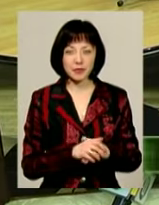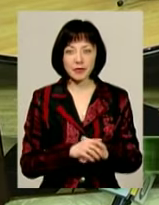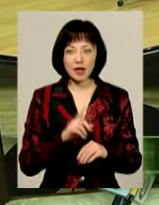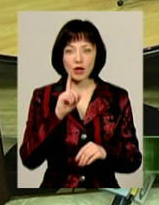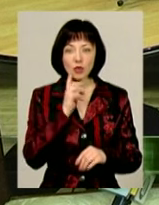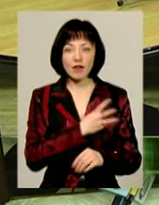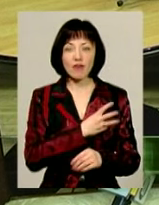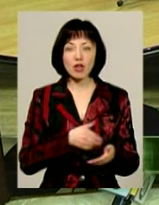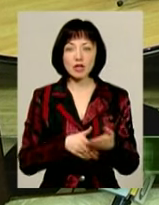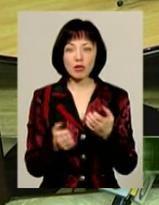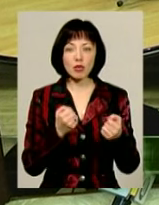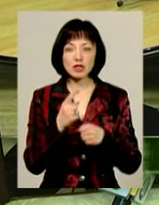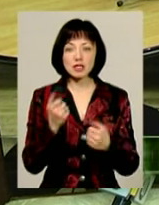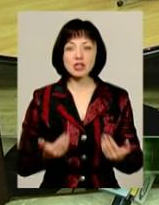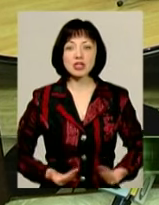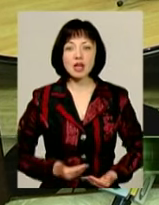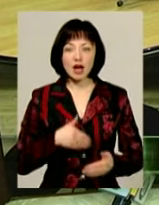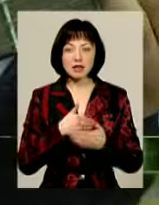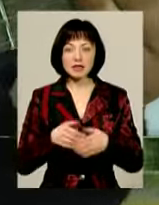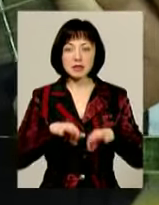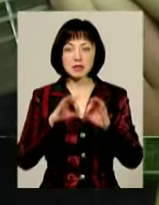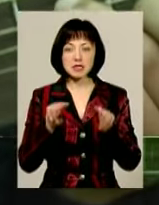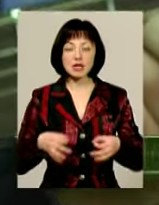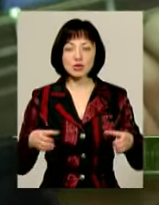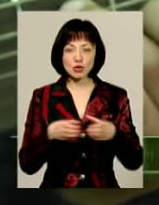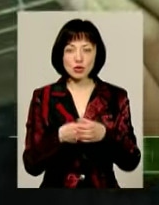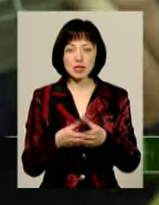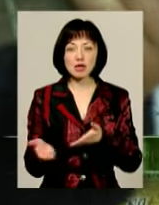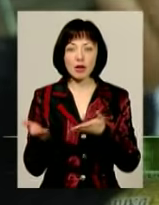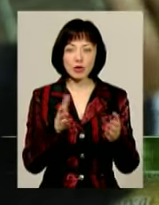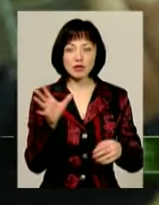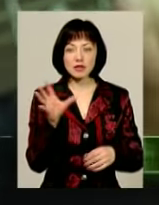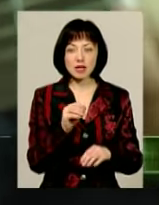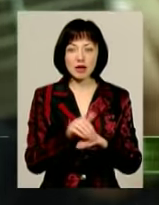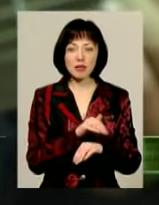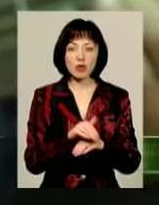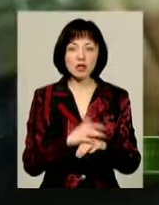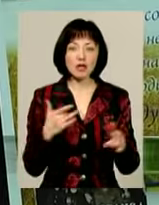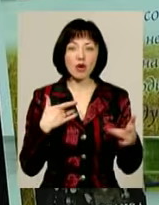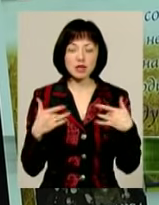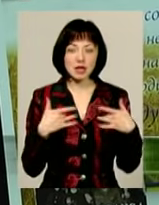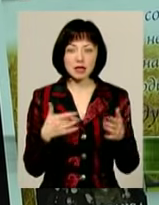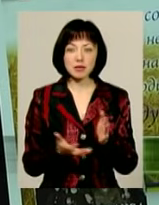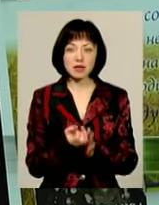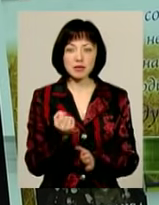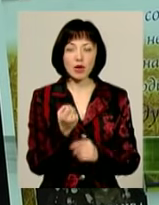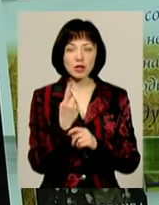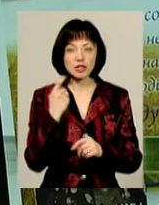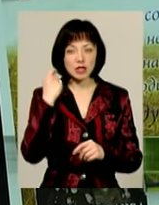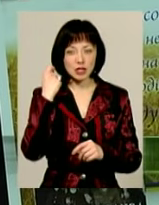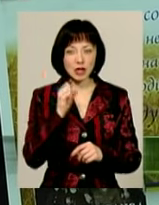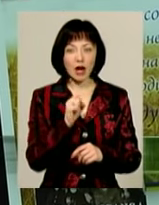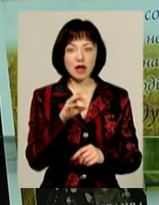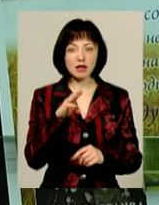Юний волонтер бореться за життя. Активісти мистецької сотні запрошують усіх небайдужих на благодійний концерт на підтримку 11-річного